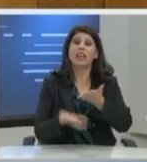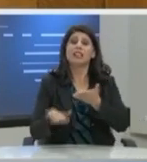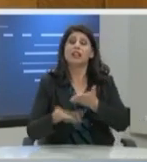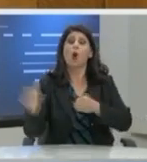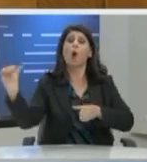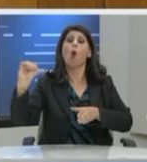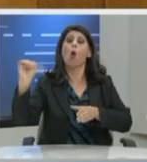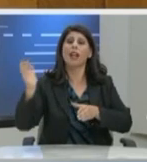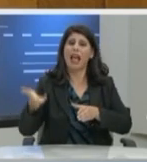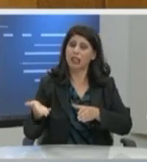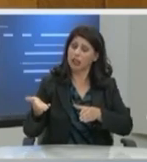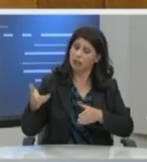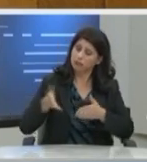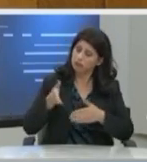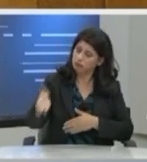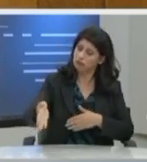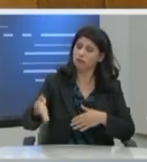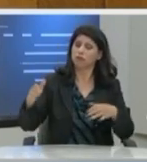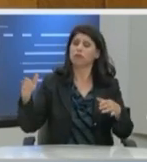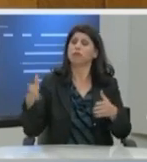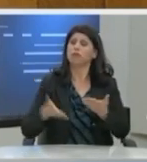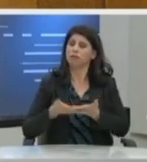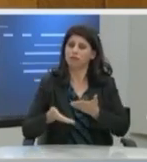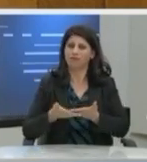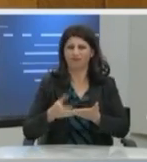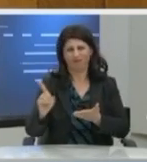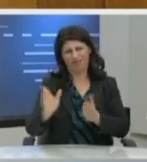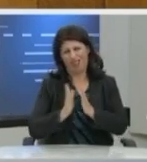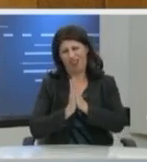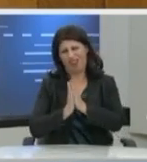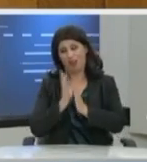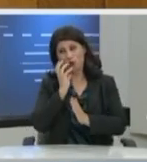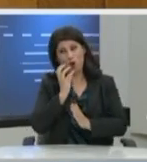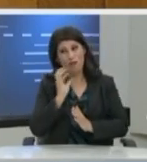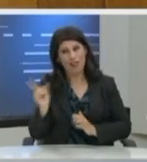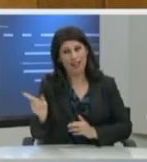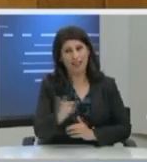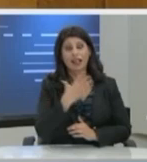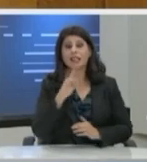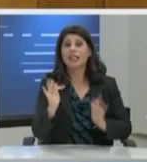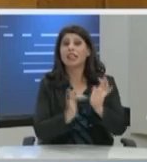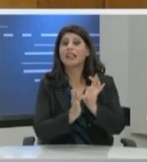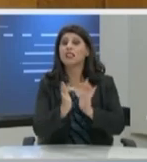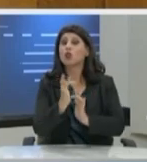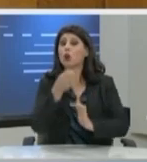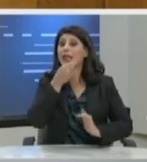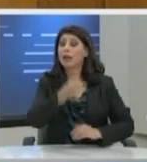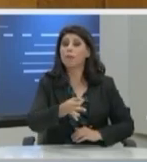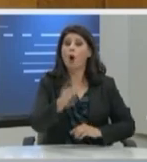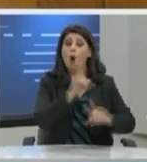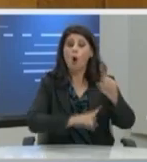του Κολονακίου συχνάζετε. Σας παρακαλώ τώρα να είμαστε σοβαροί. Γιατί ο Χριστός είπε, ο